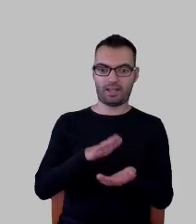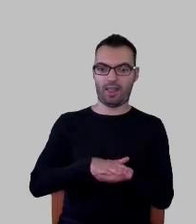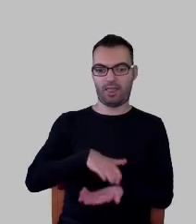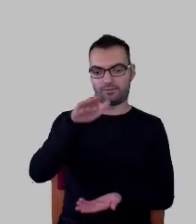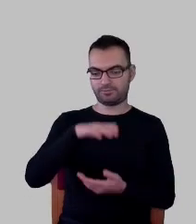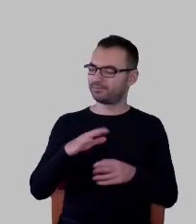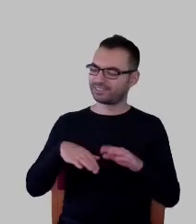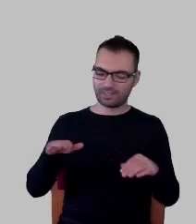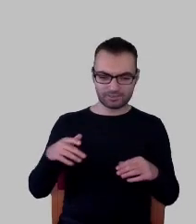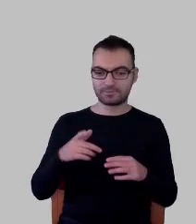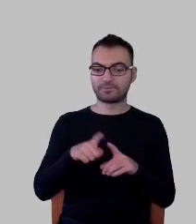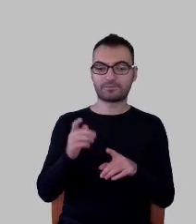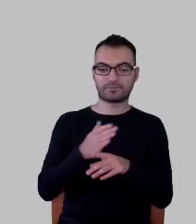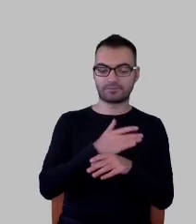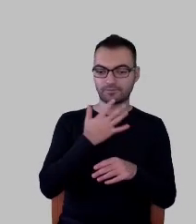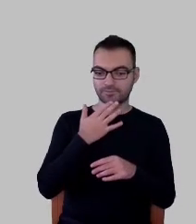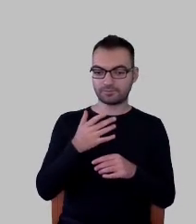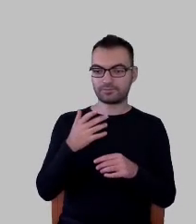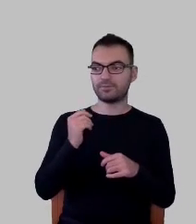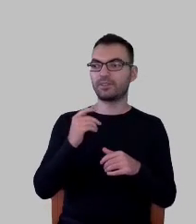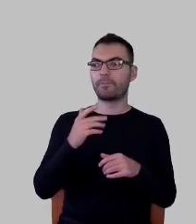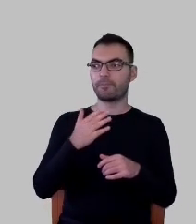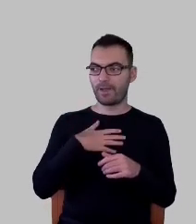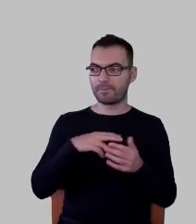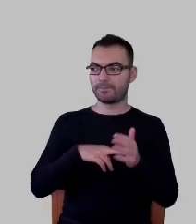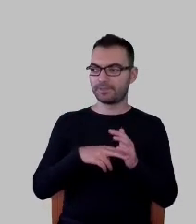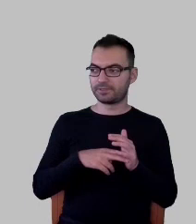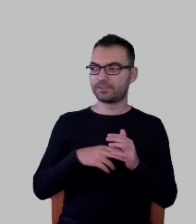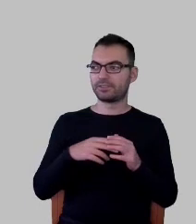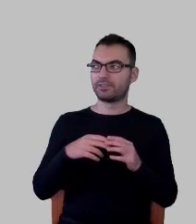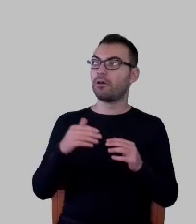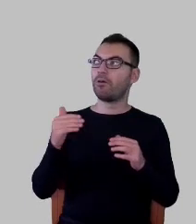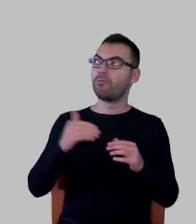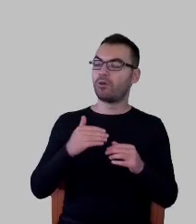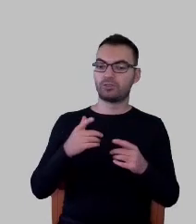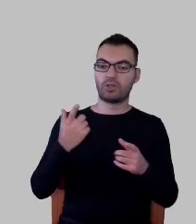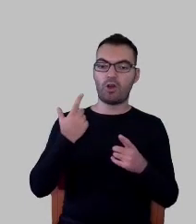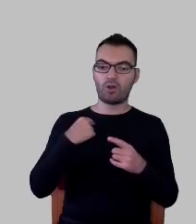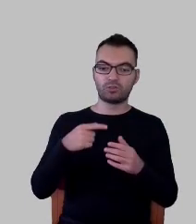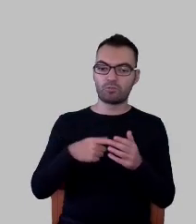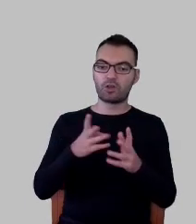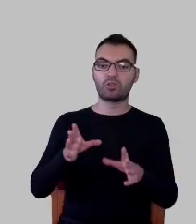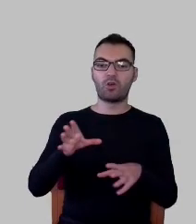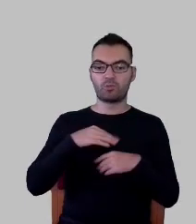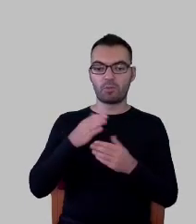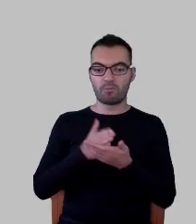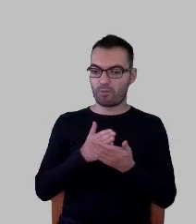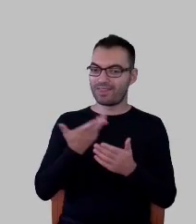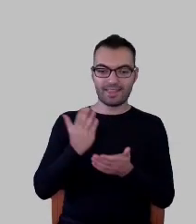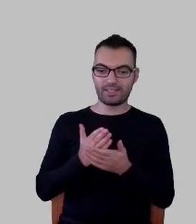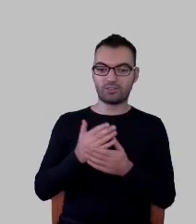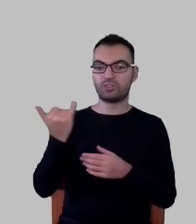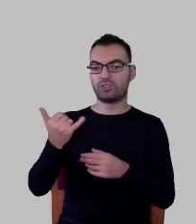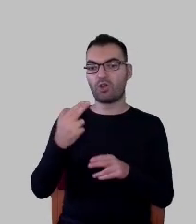dlatego że jak wspomniałam wcześniej, jest przewidziane, że być może odbiorcą tej formy pomocy będzie też nie tylko uczeń